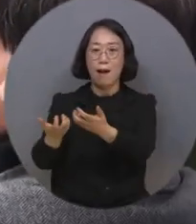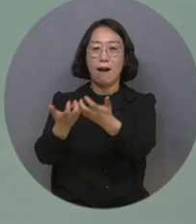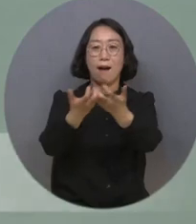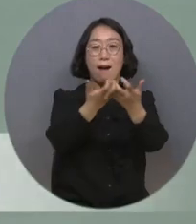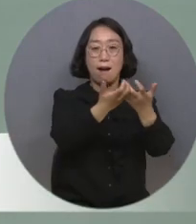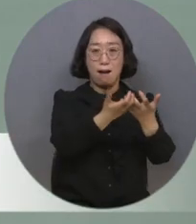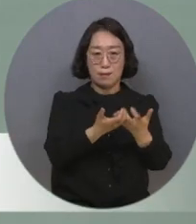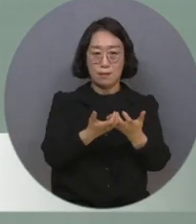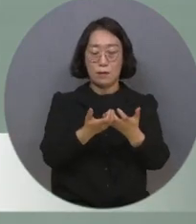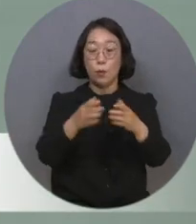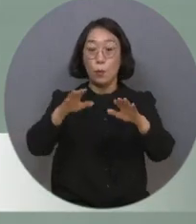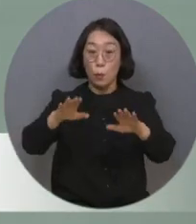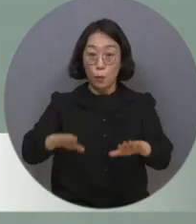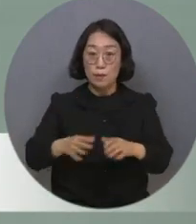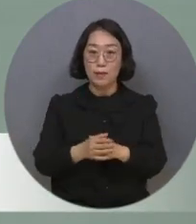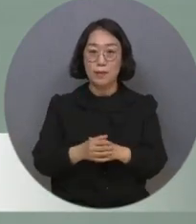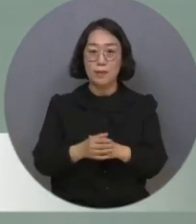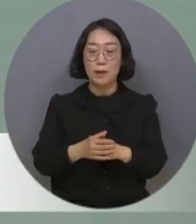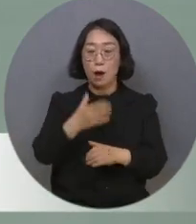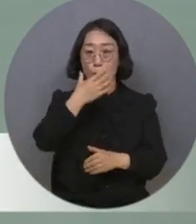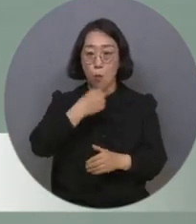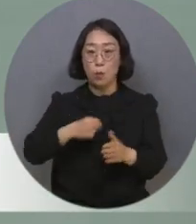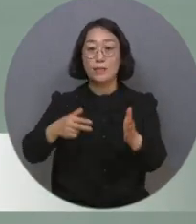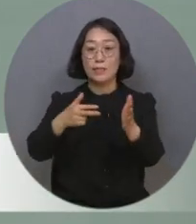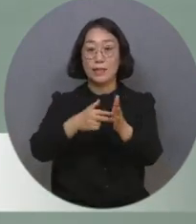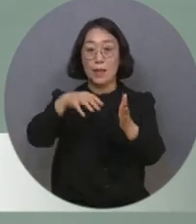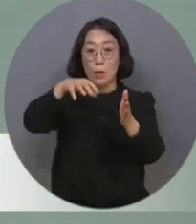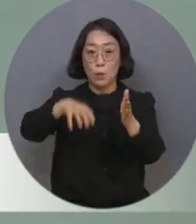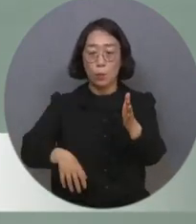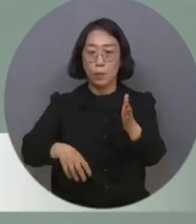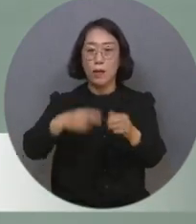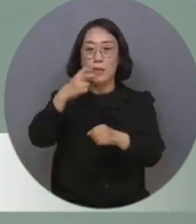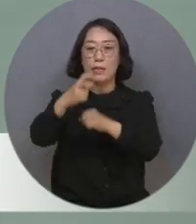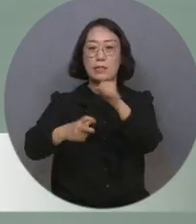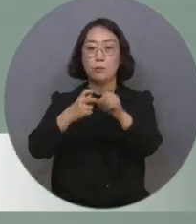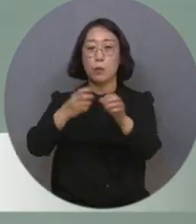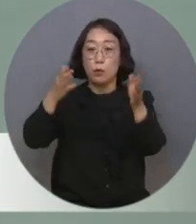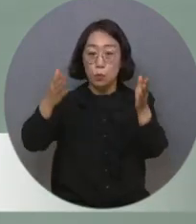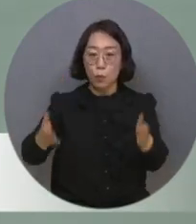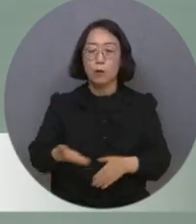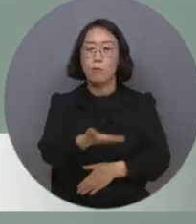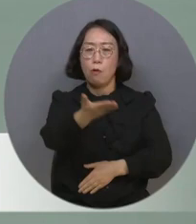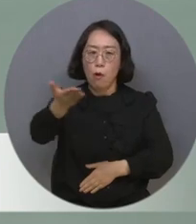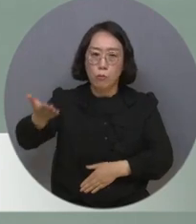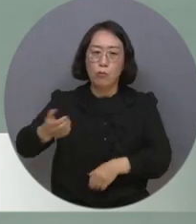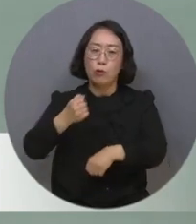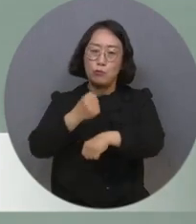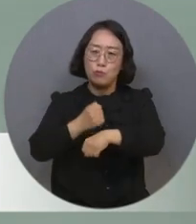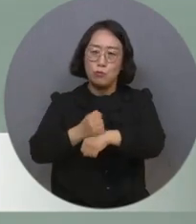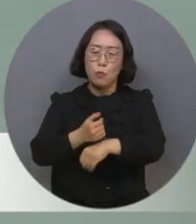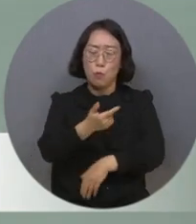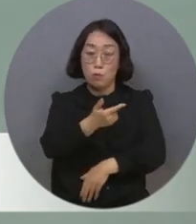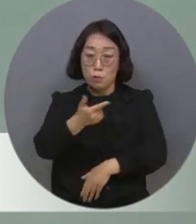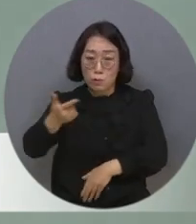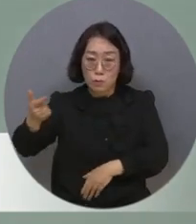메웠습니다. 오늘 미랄복지재단에서 지난 25년 동안 해오신 모습을 보면서